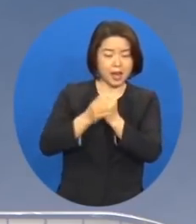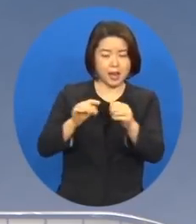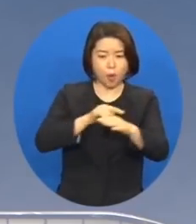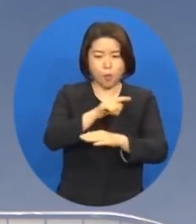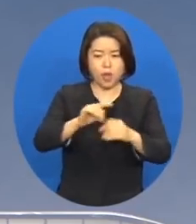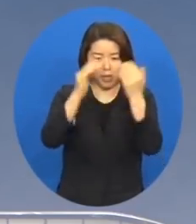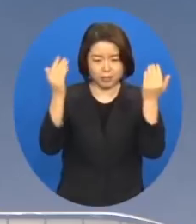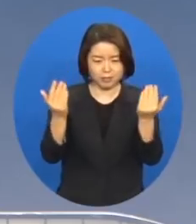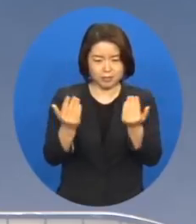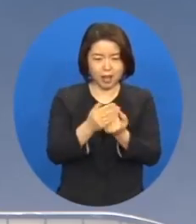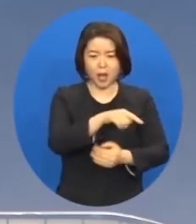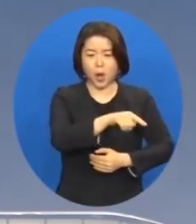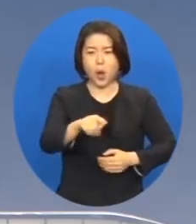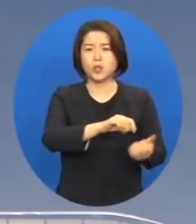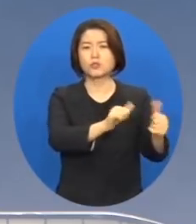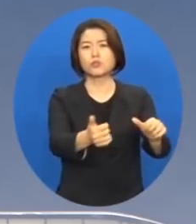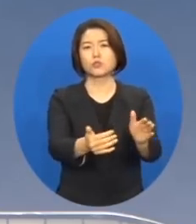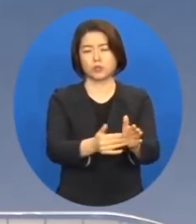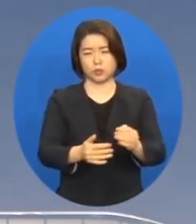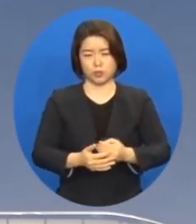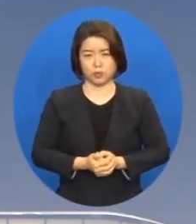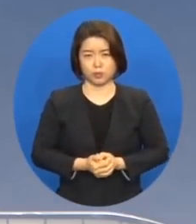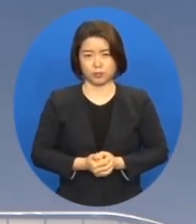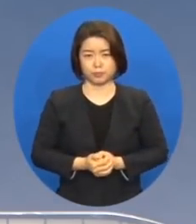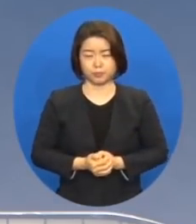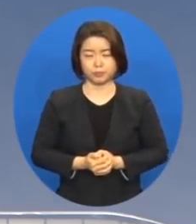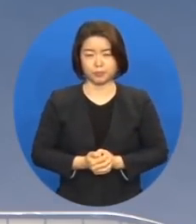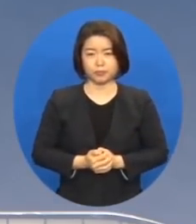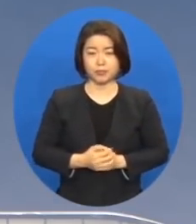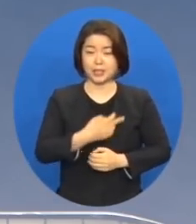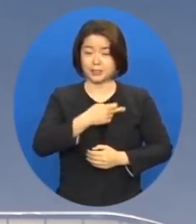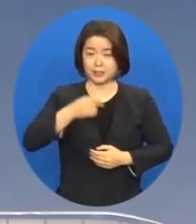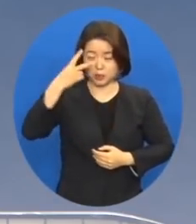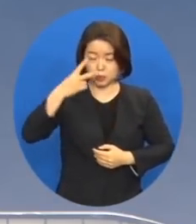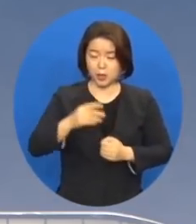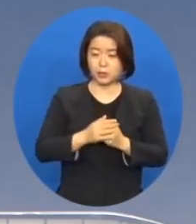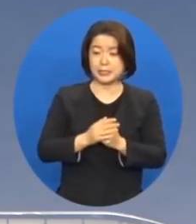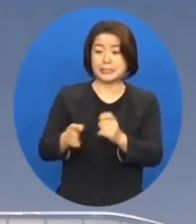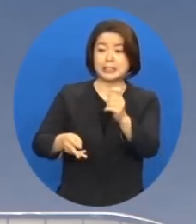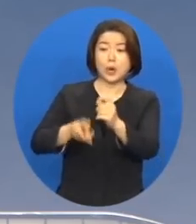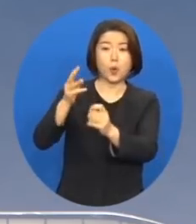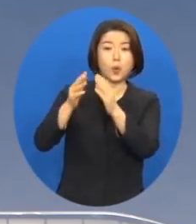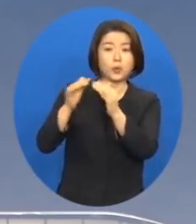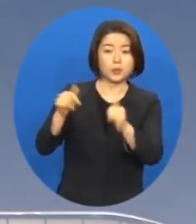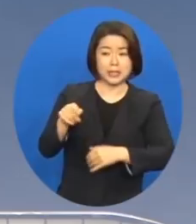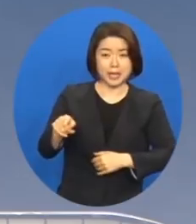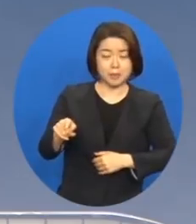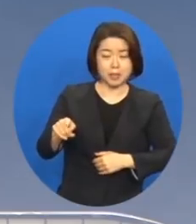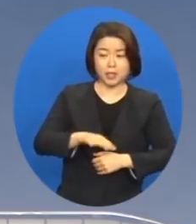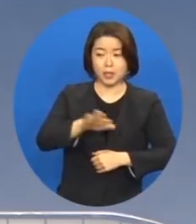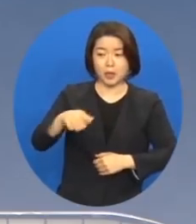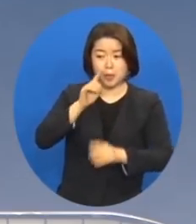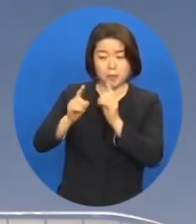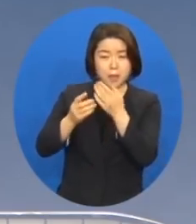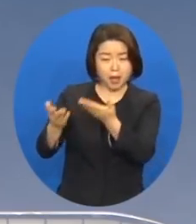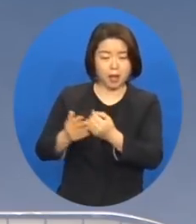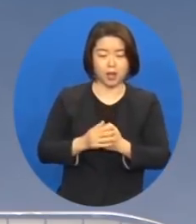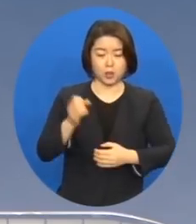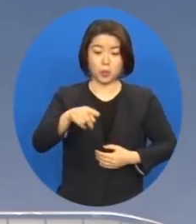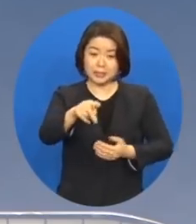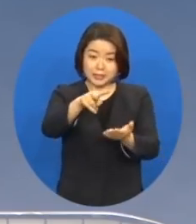거예요. 사도 바울이 이 이야기를 고린도 교인들에게, 그리고 고린도 전서를 읽는 우리에게 경고